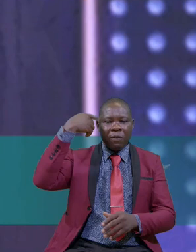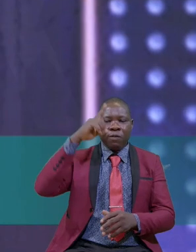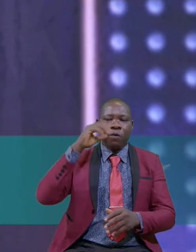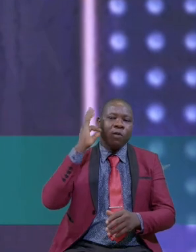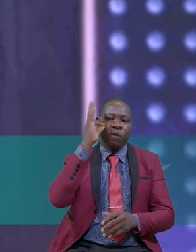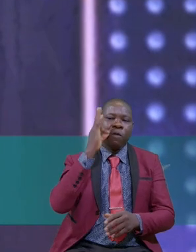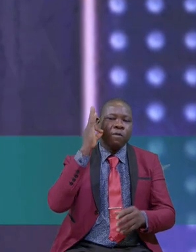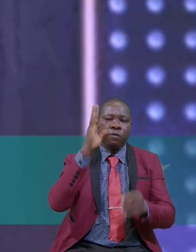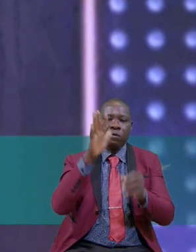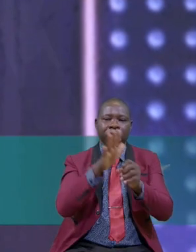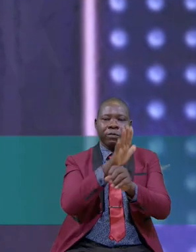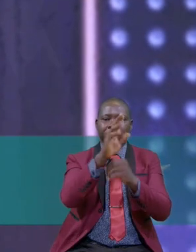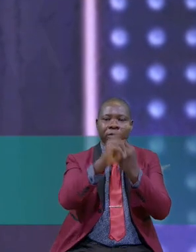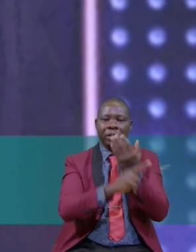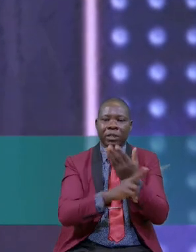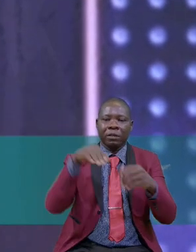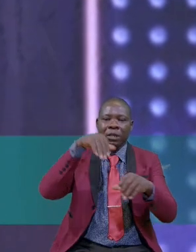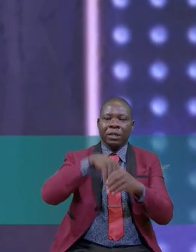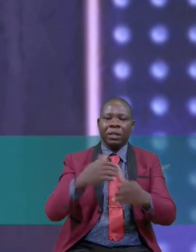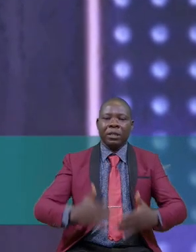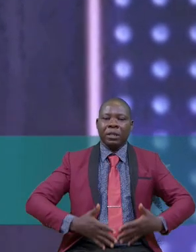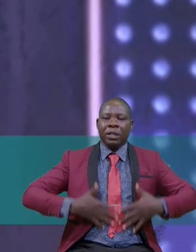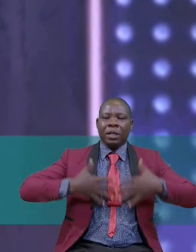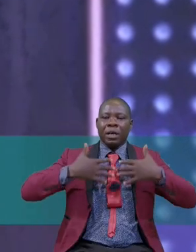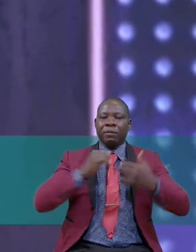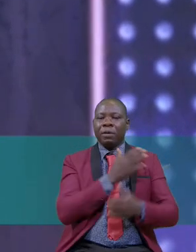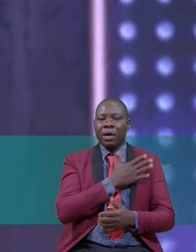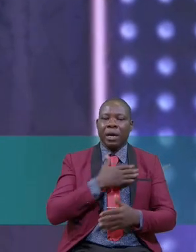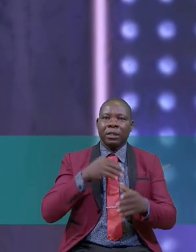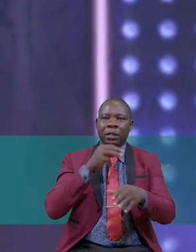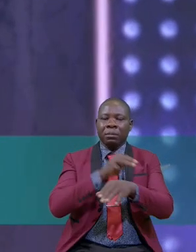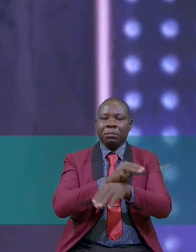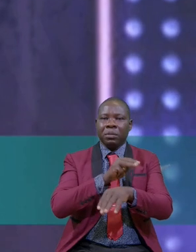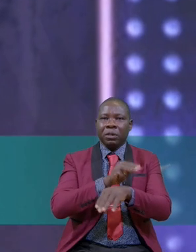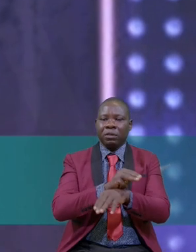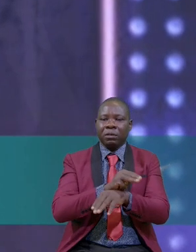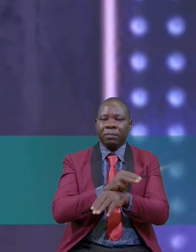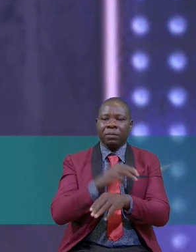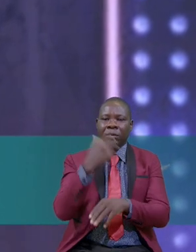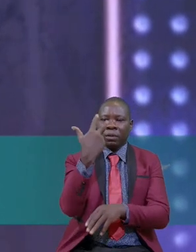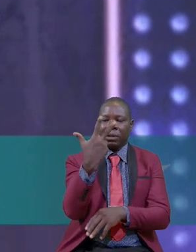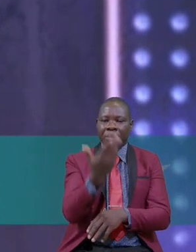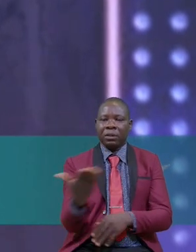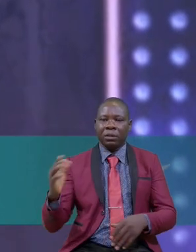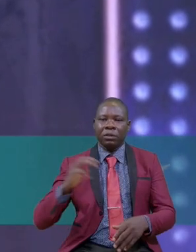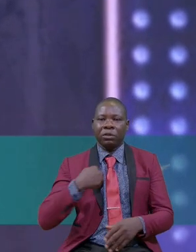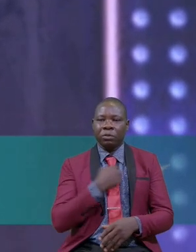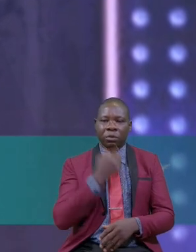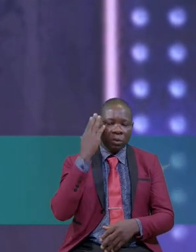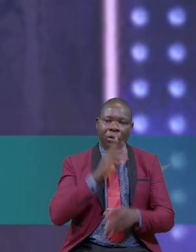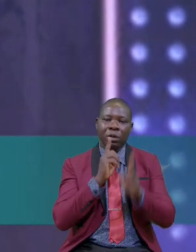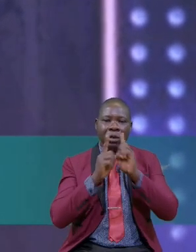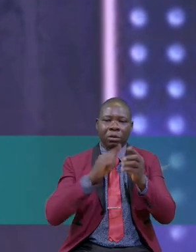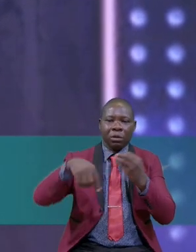merveilleuse pour la fructification dans la vie et dans le ministère. Il y a trois points à considérer